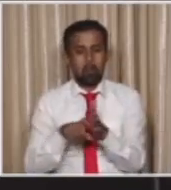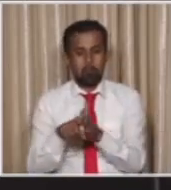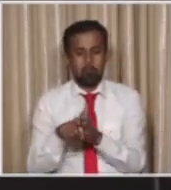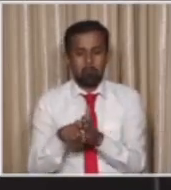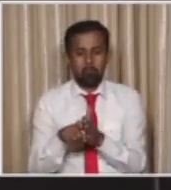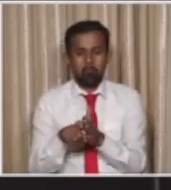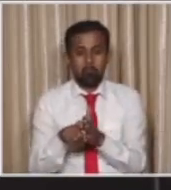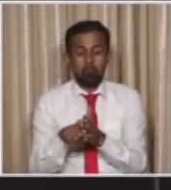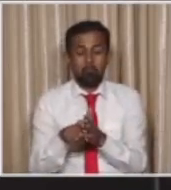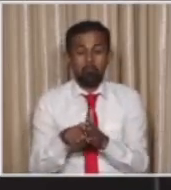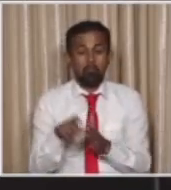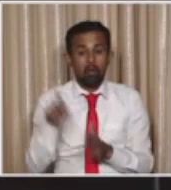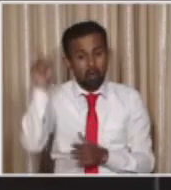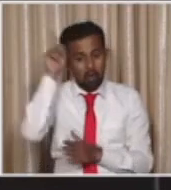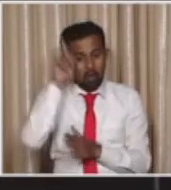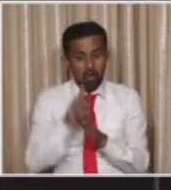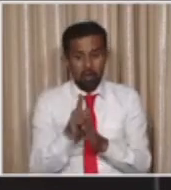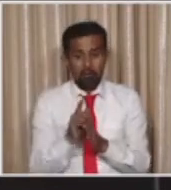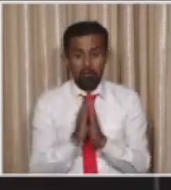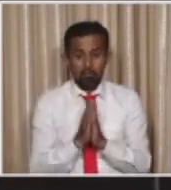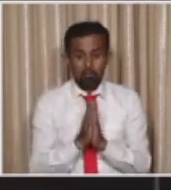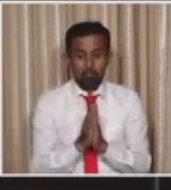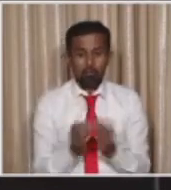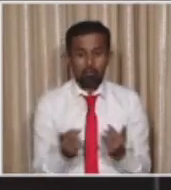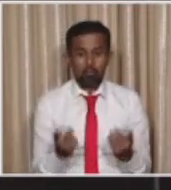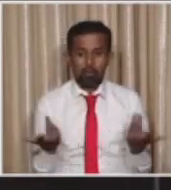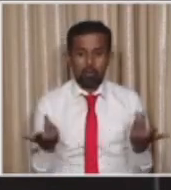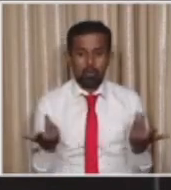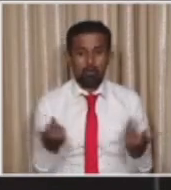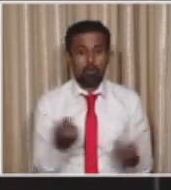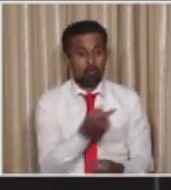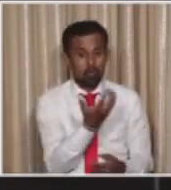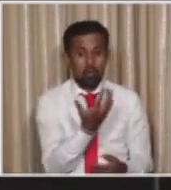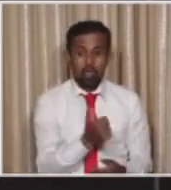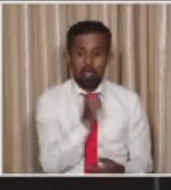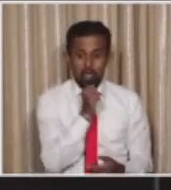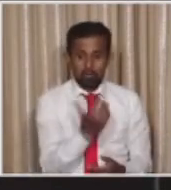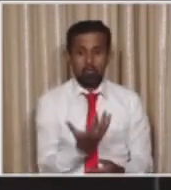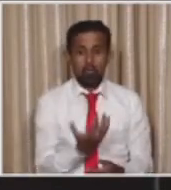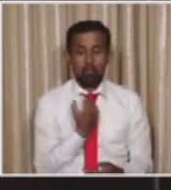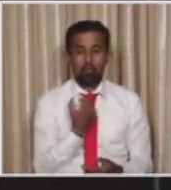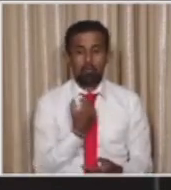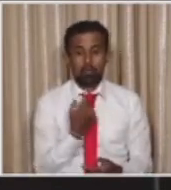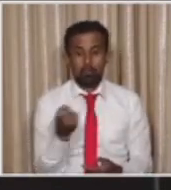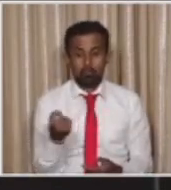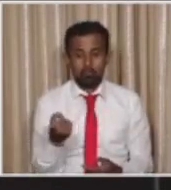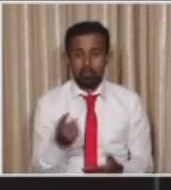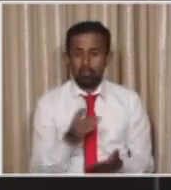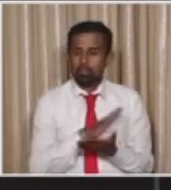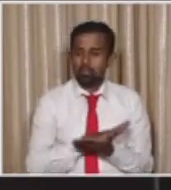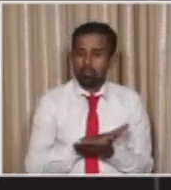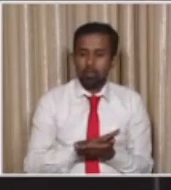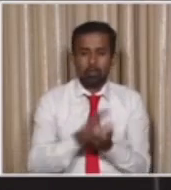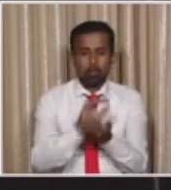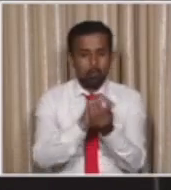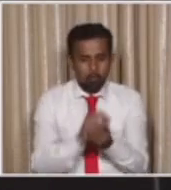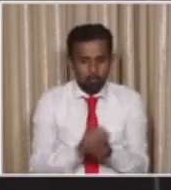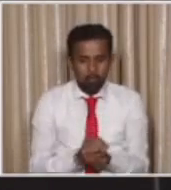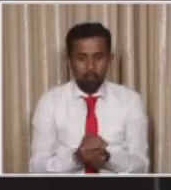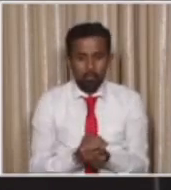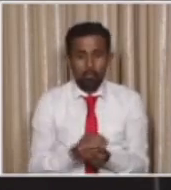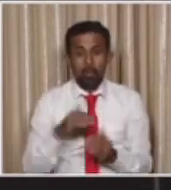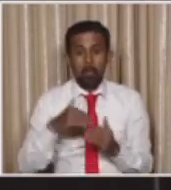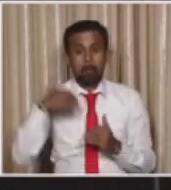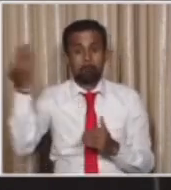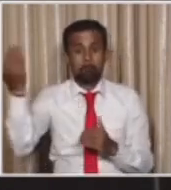උර සිවලිංග තියලා නැත්තම් පුදු පූජා පවත්වන්න ඔවුන්ට අවශ්‍ය වෙන්නේ ඇත්ත වශයෙන්ම මේවා ඉතාම සාමකාමීව රැකගෙන ඉන්න. නමුත්